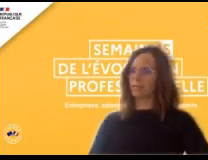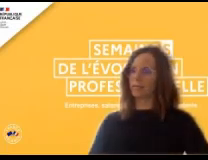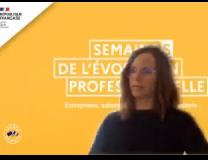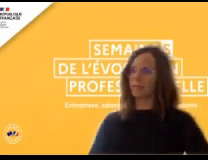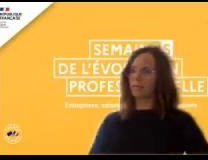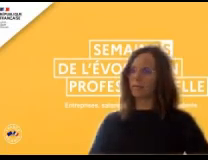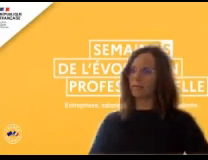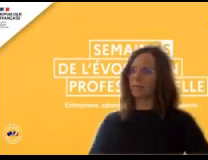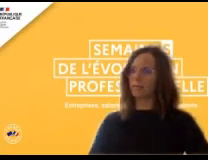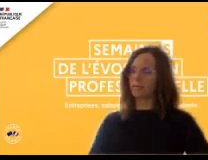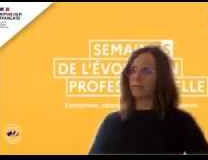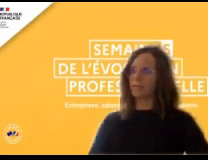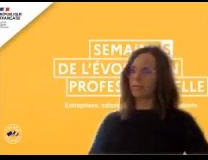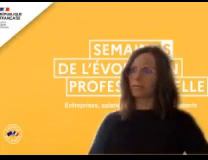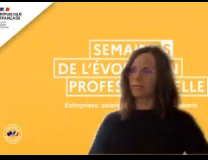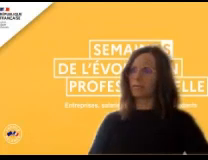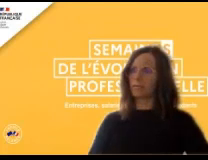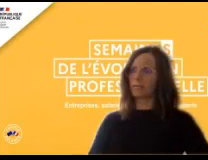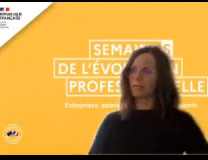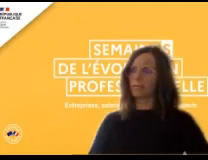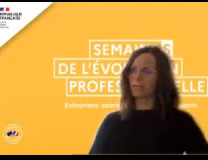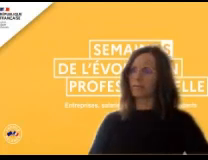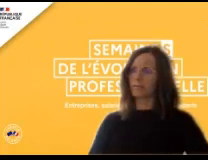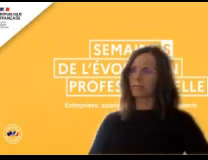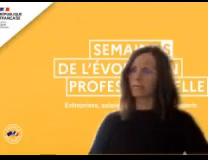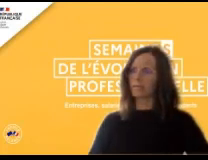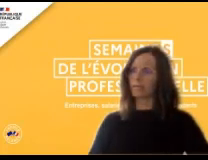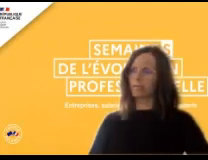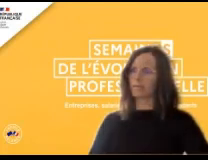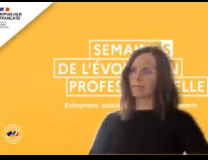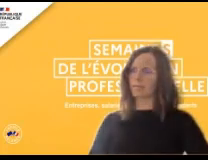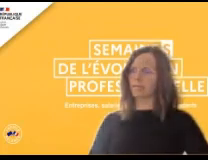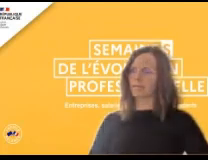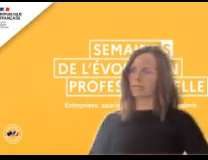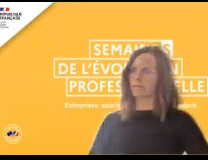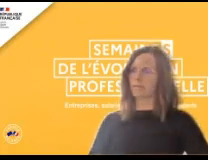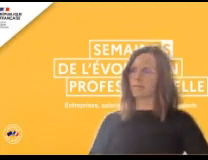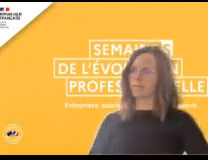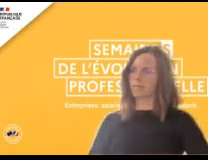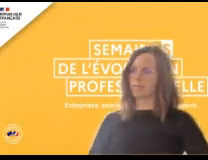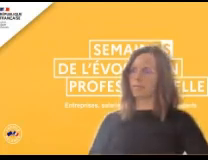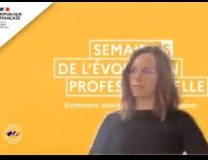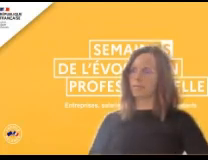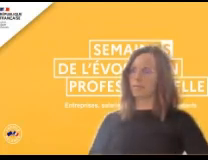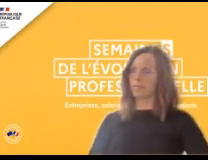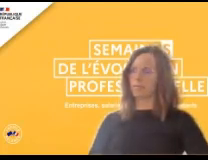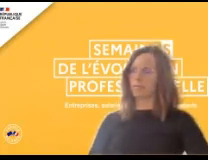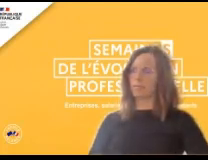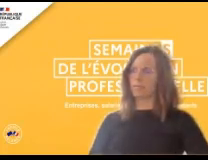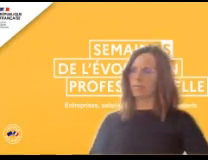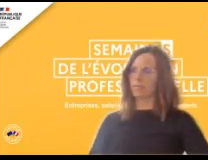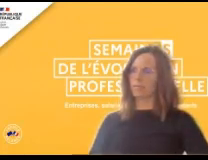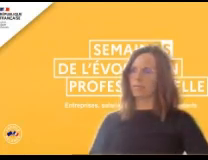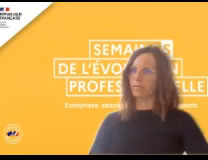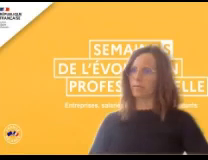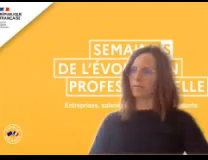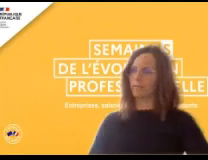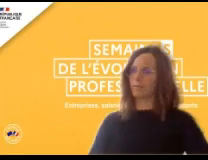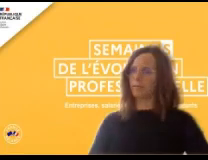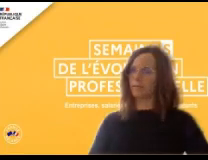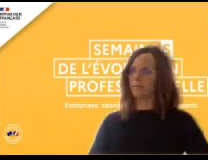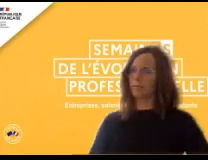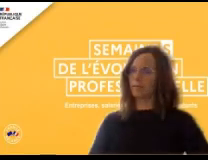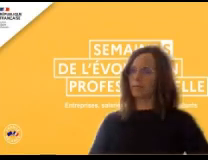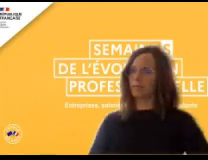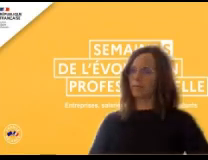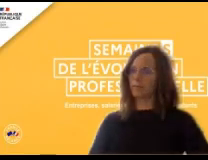1er janvier 2020 et plus opérationnellement à partir de mars, puisqu'il a fallu compter sur une phase